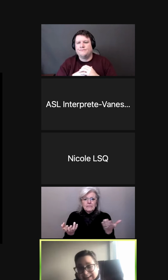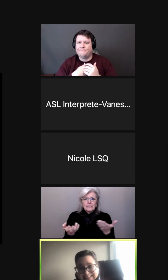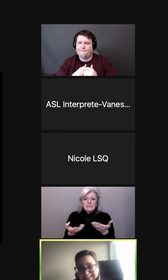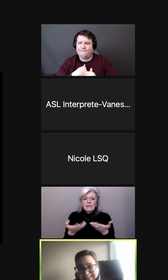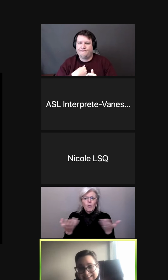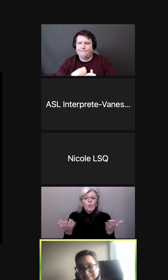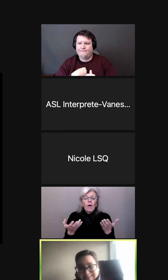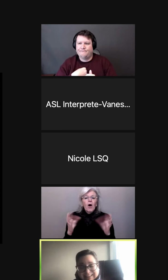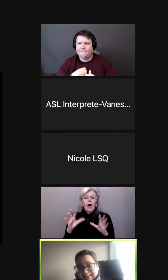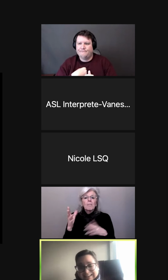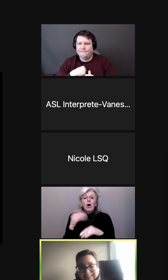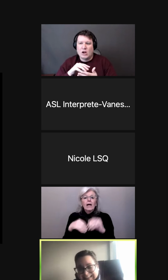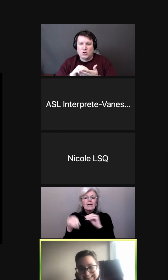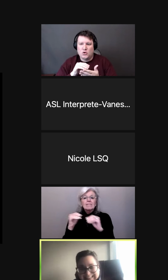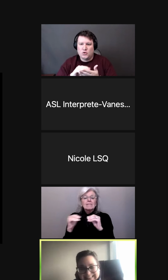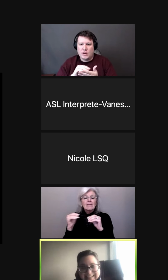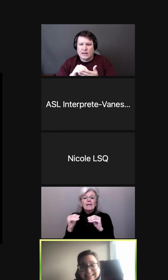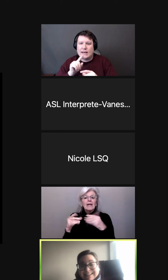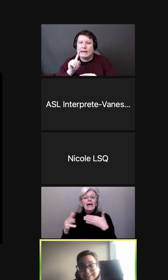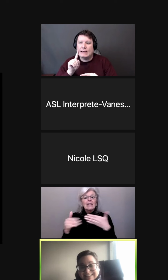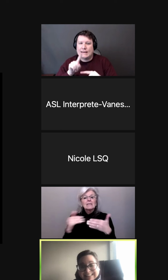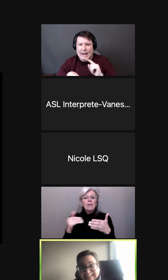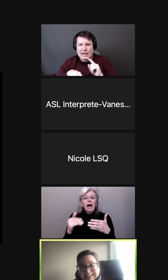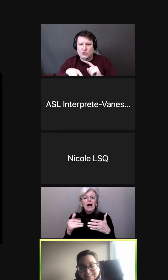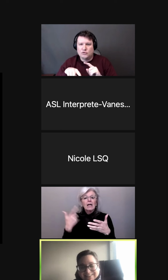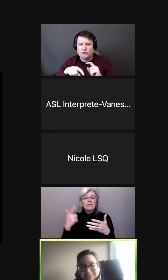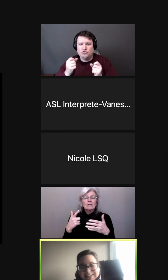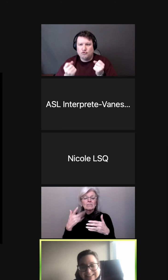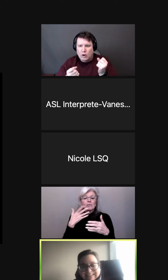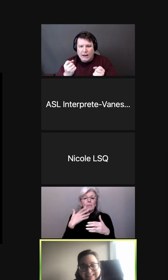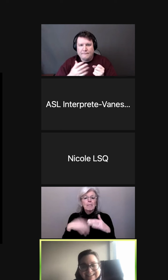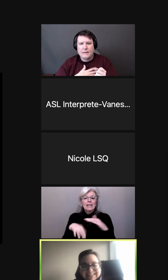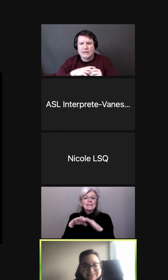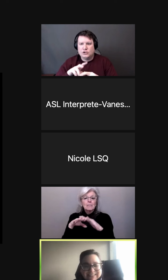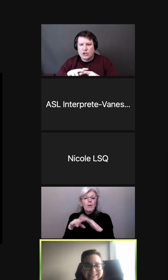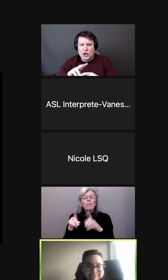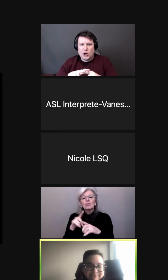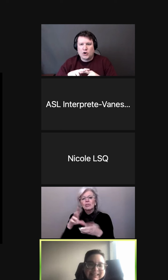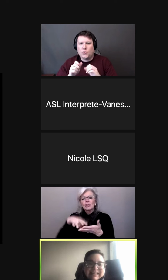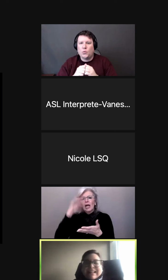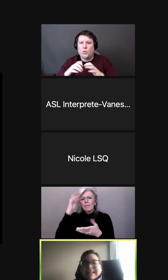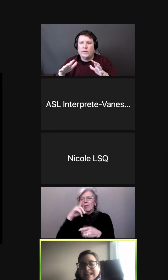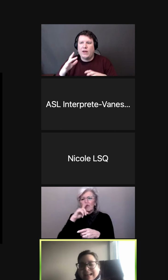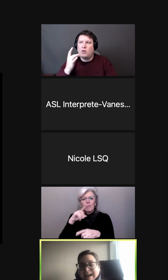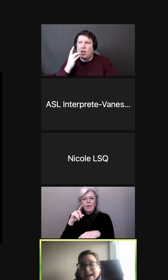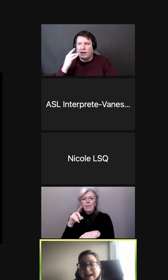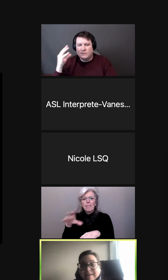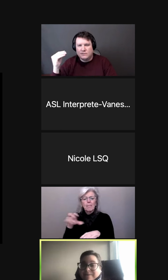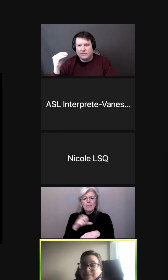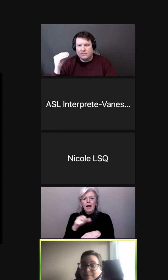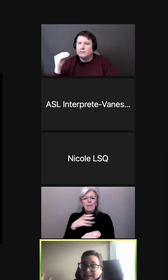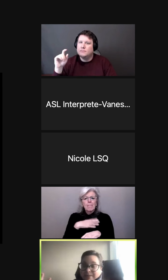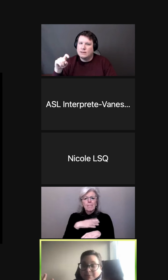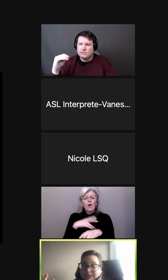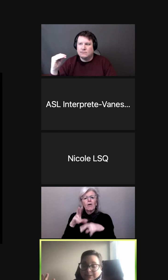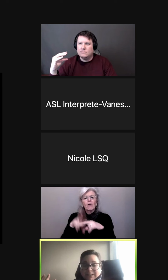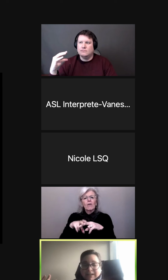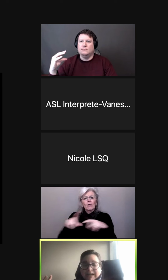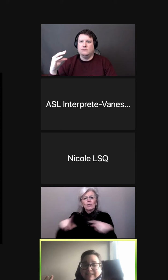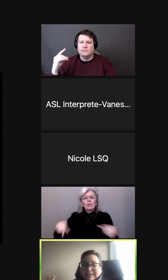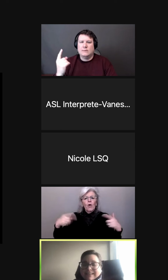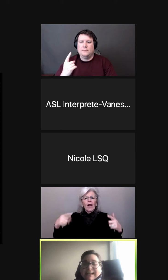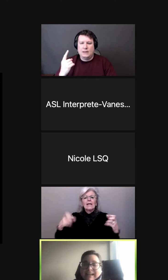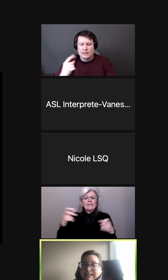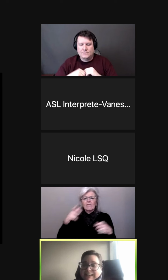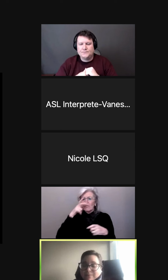comment organiser l'espace de façon optimale. J'ai appris aussi que je ne pouvais pas utiliser mon fauteuil roulant quand il n avait pas d